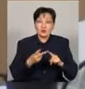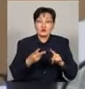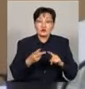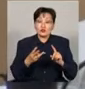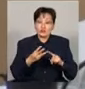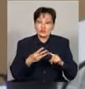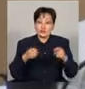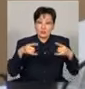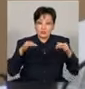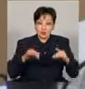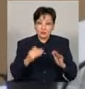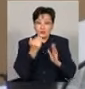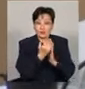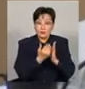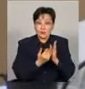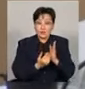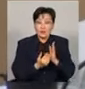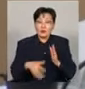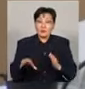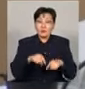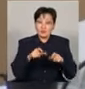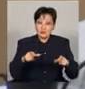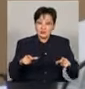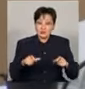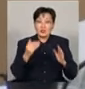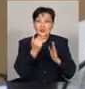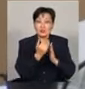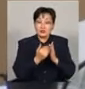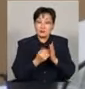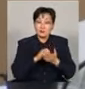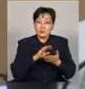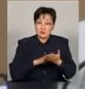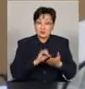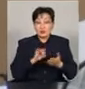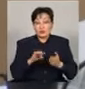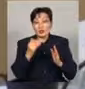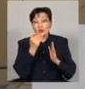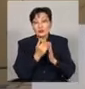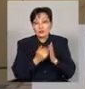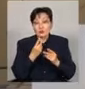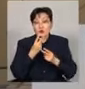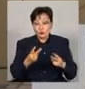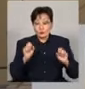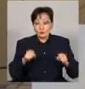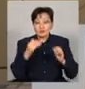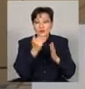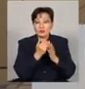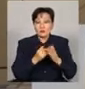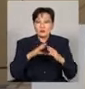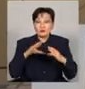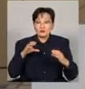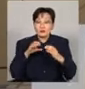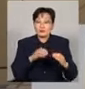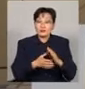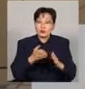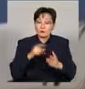ғой. Яғни барлық адамдарға ол тізімге тұрады, және өзінің тізімін көріп отырады. Бағдарлама көлік тапшылығы